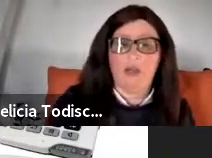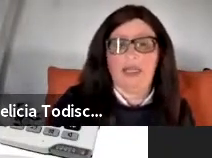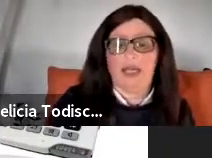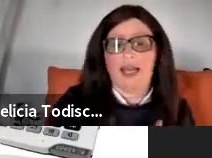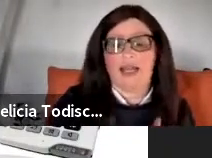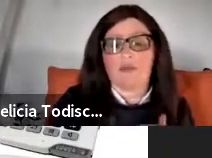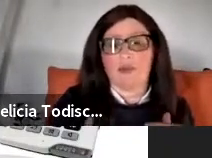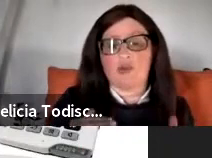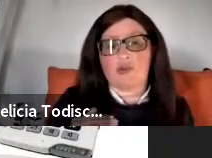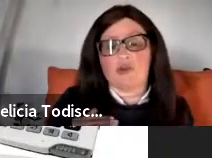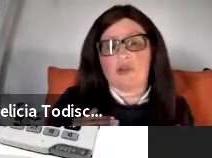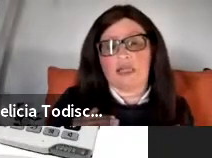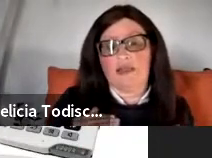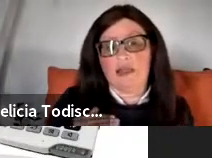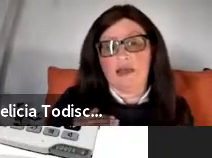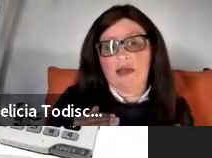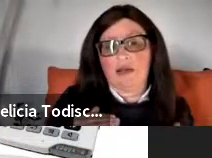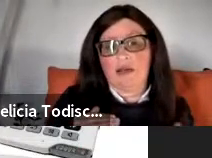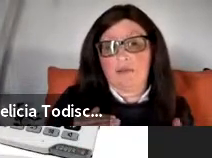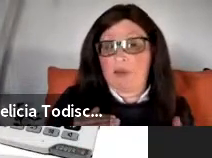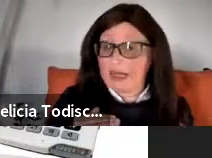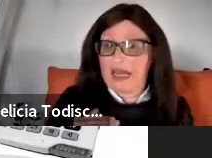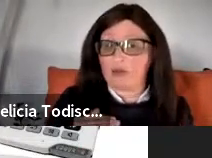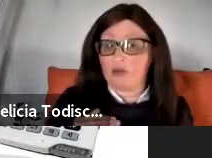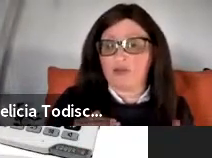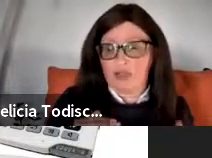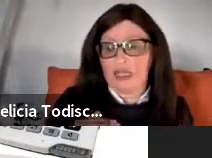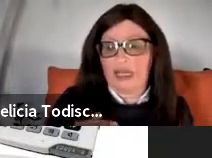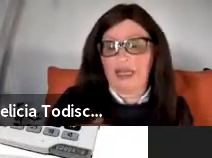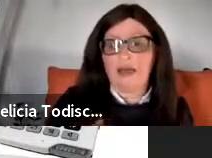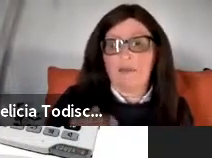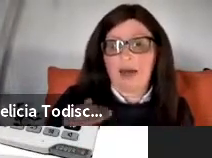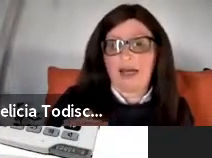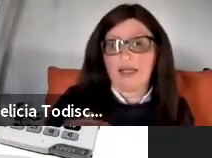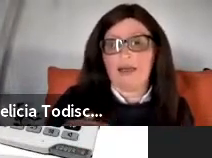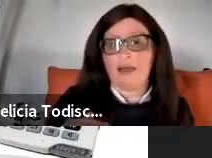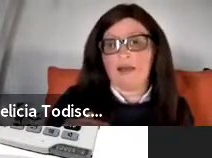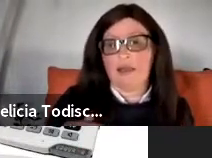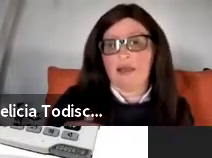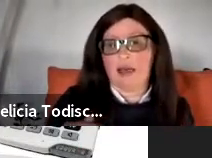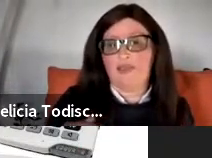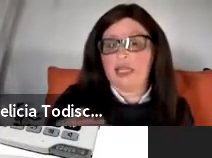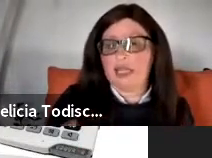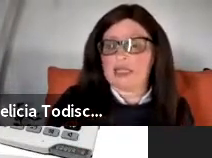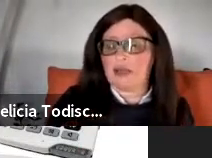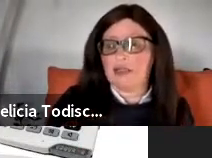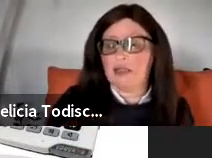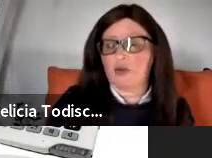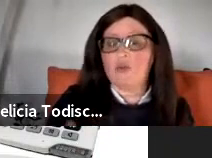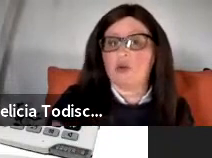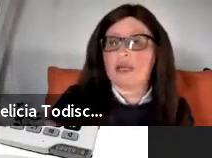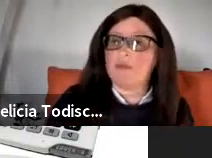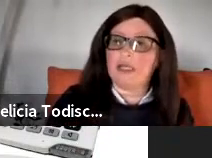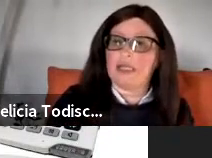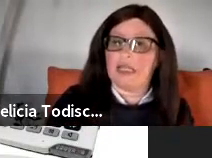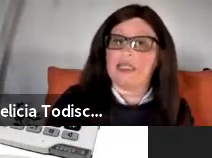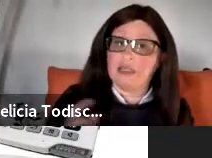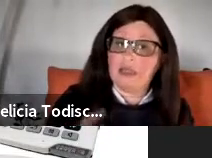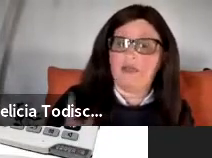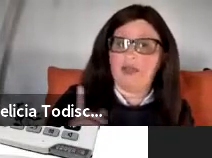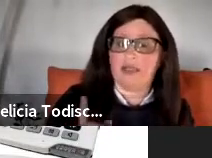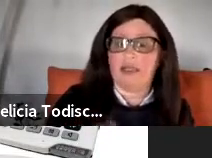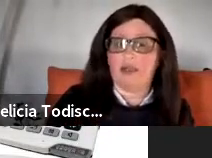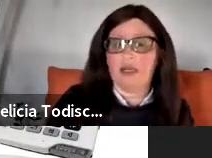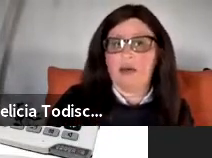conosceva, quindi è la riproduzione di parlato fedele, ma anche di evidenza di rumori